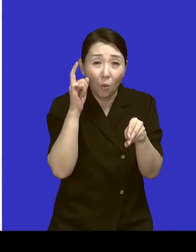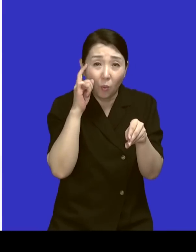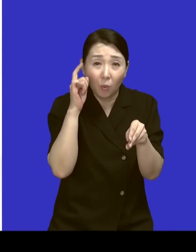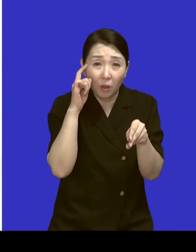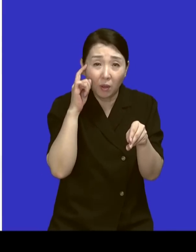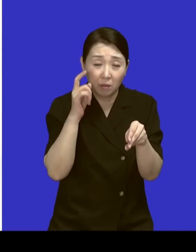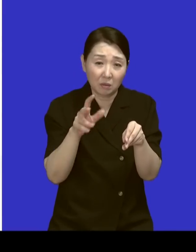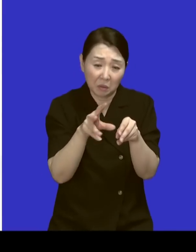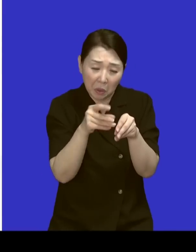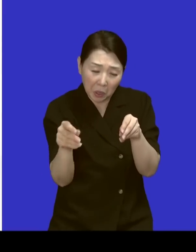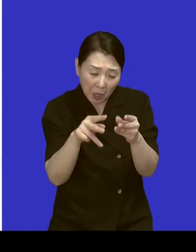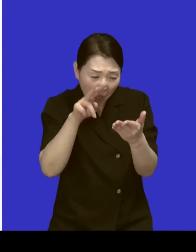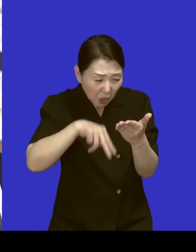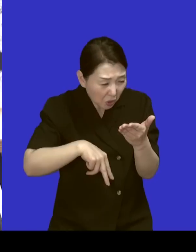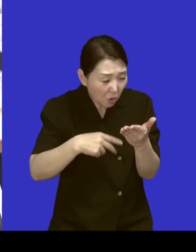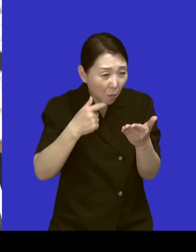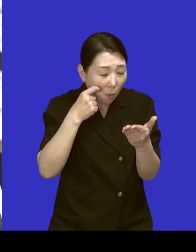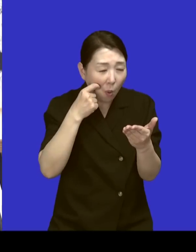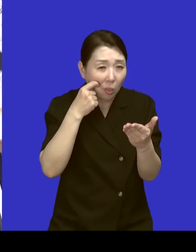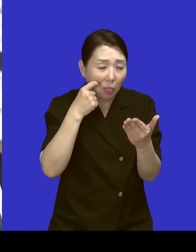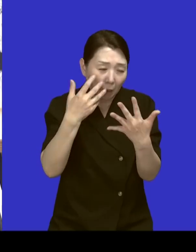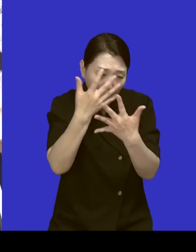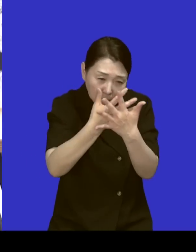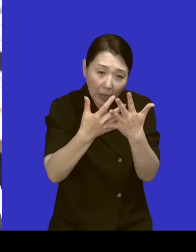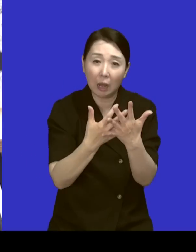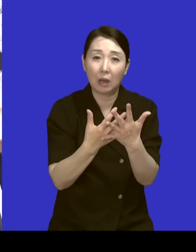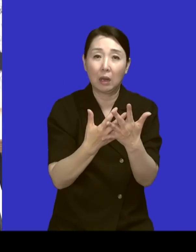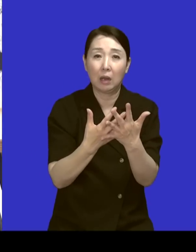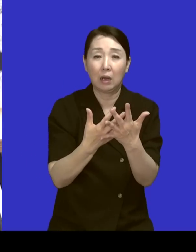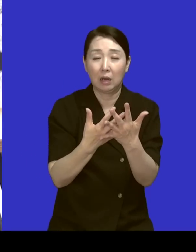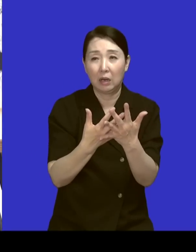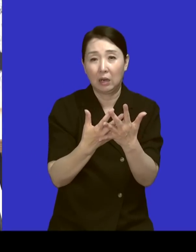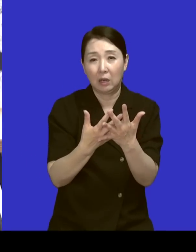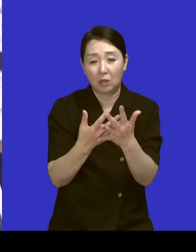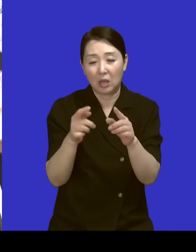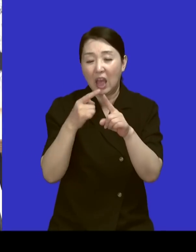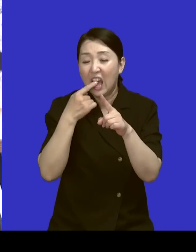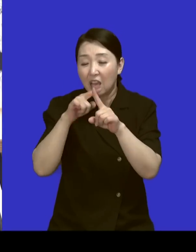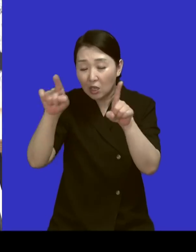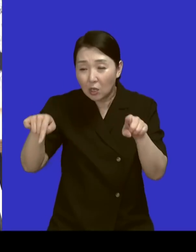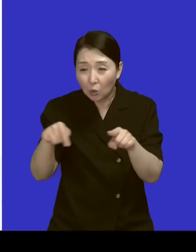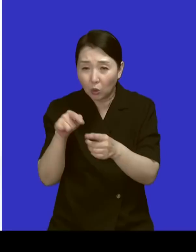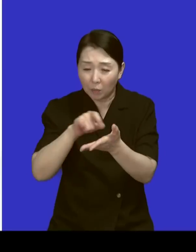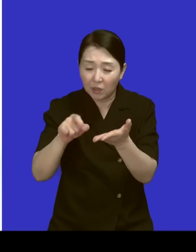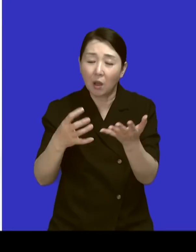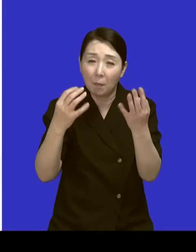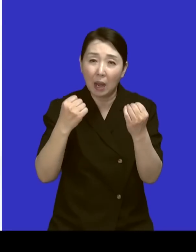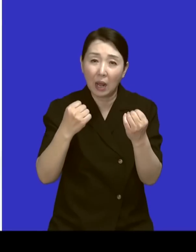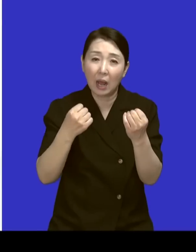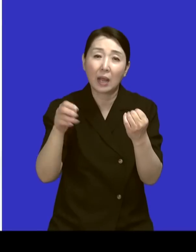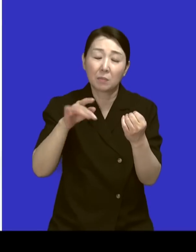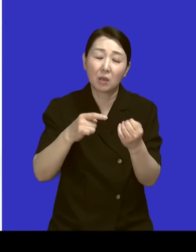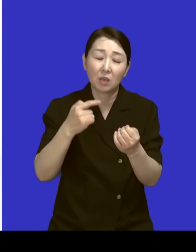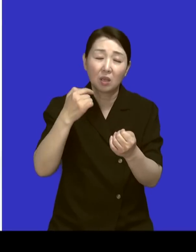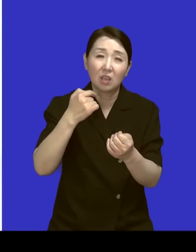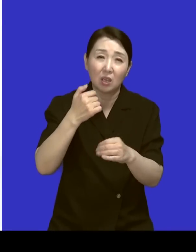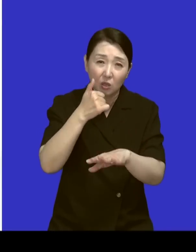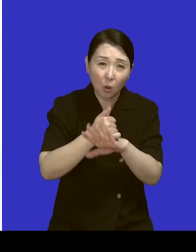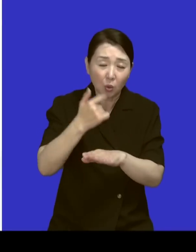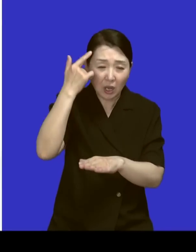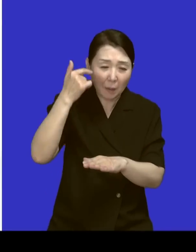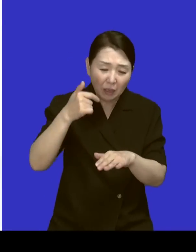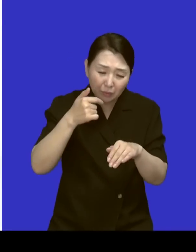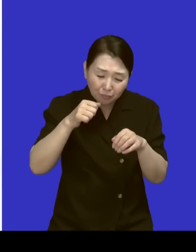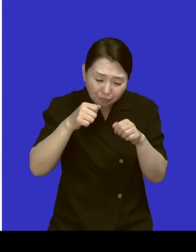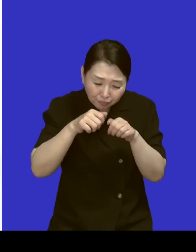이게 읽을 수가 없을 정도로 망가져 있고 노트도 제가 막 필기를 많이 해놨었는데 잉크가 번져가지고 더 이상 알아볼